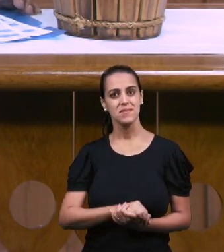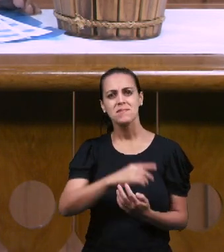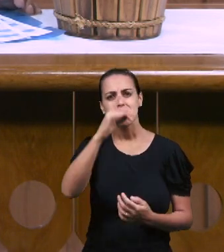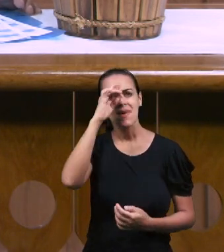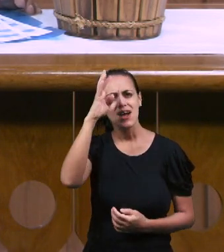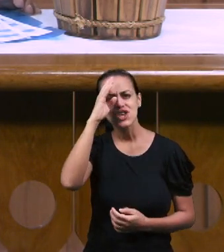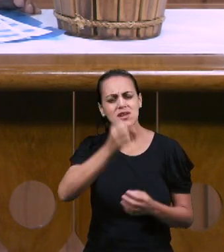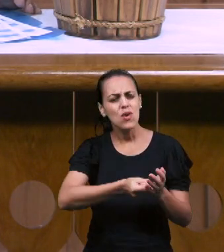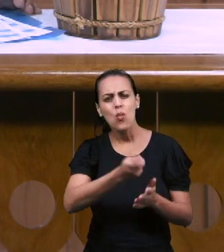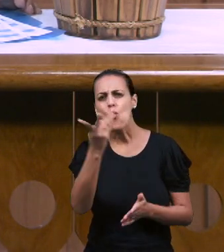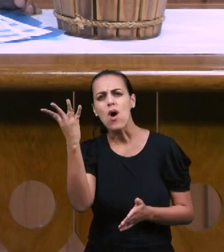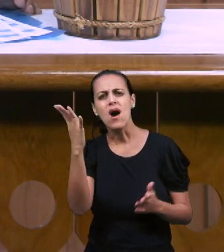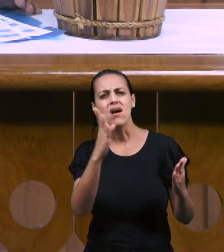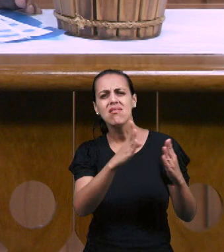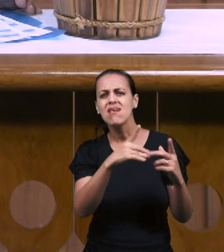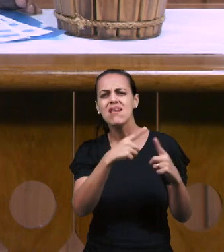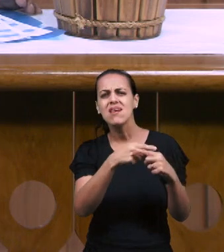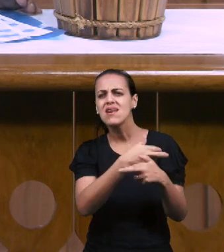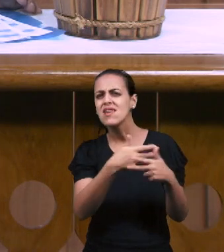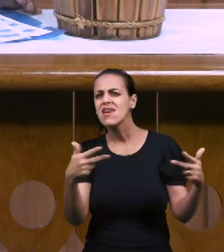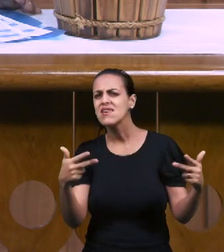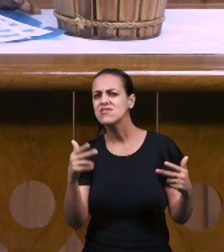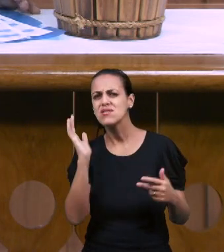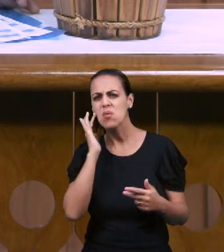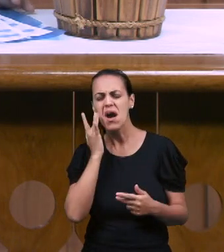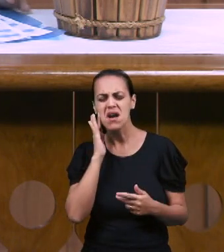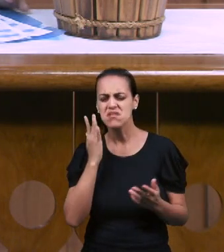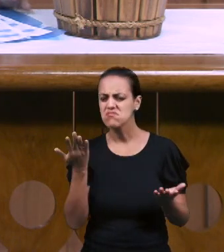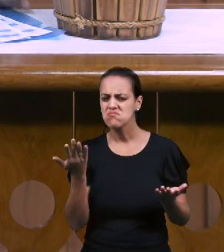combien d'églises? Au moins 10 églises